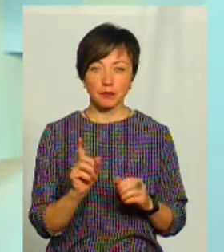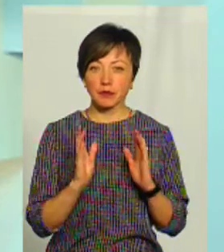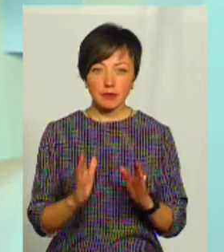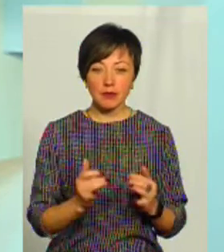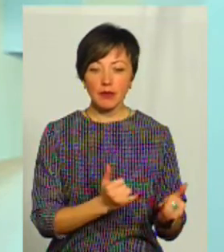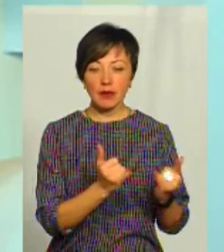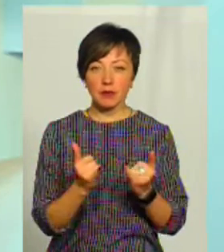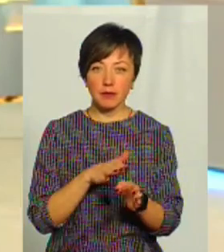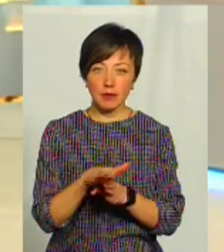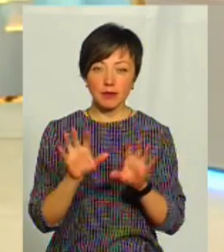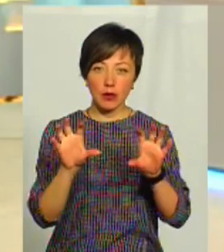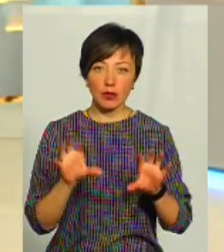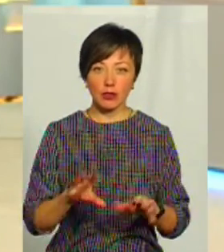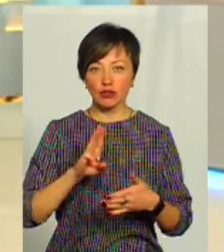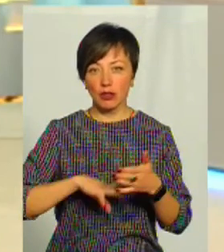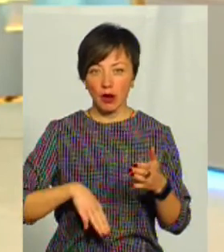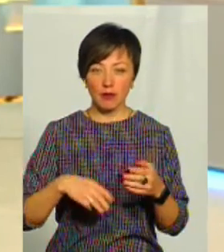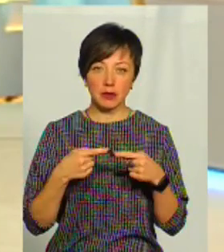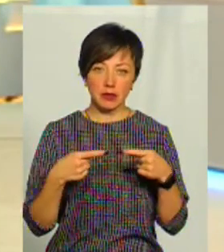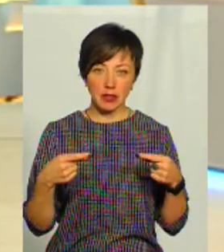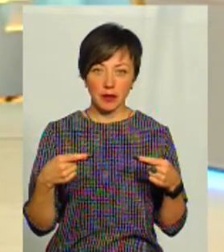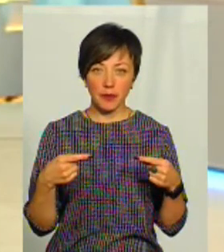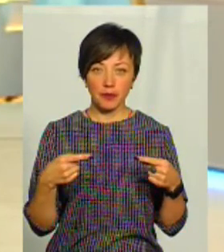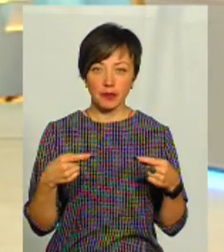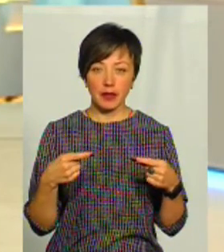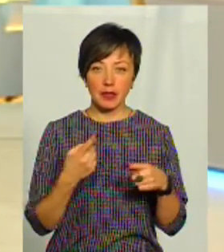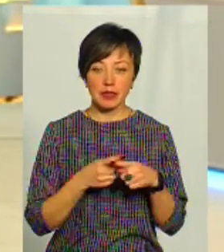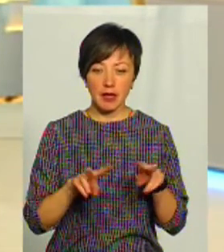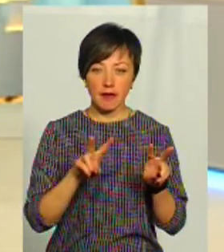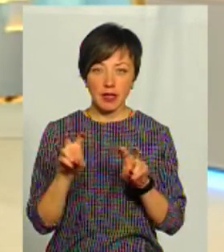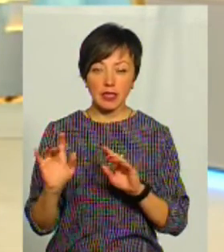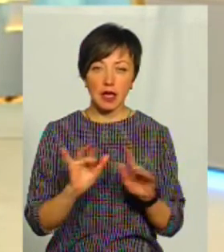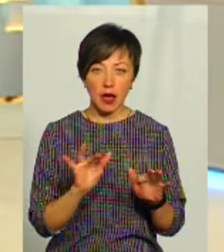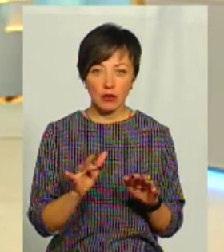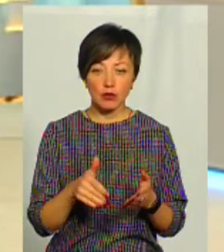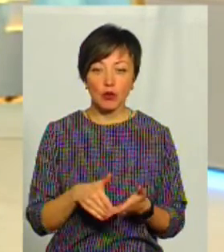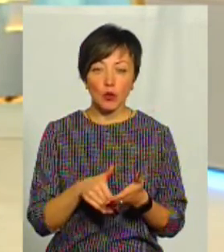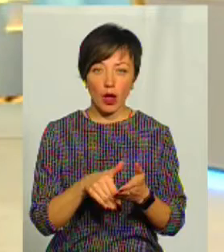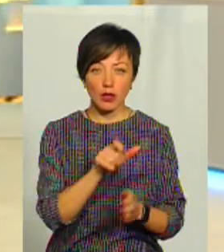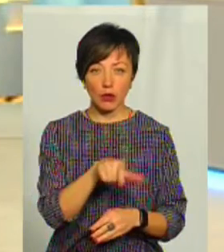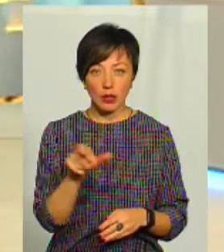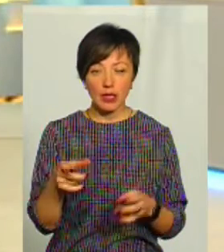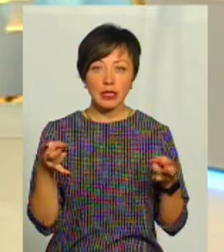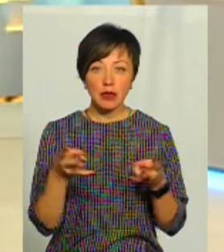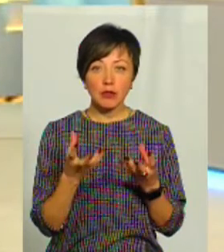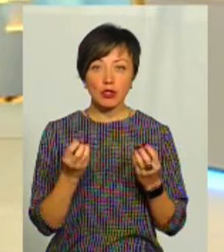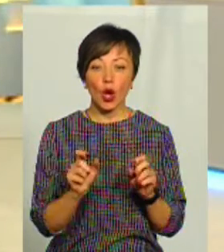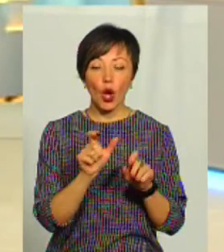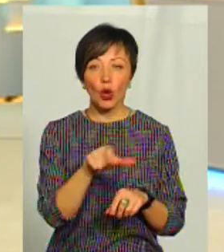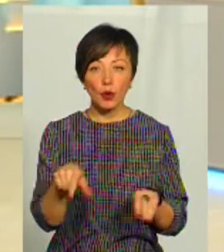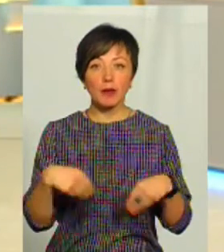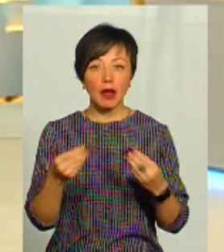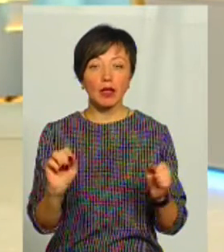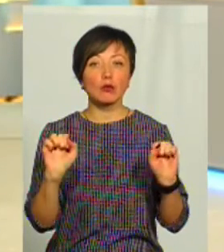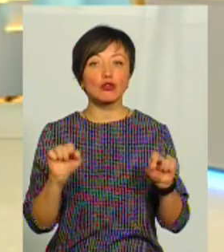забезпечувати законодавством, штрафами, от, оцей вид діяльності і таким чином спонукати людей, треба ще людям